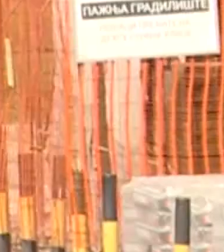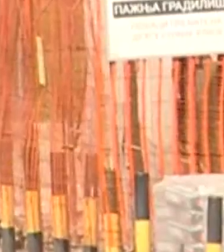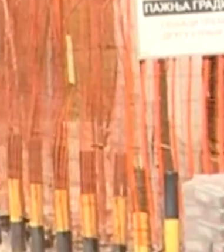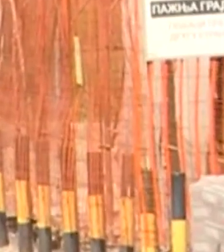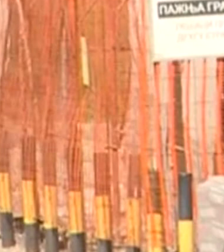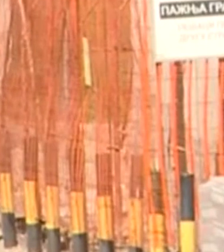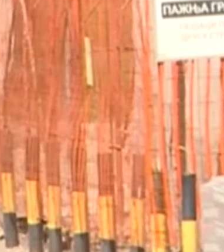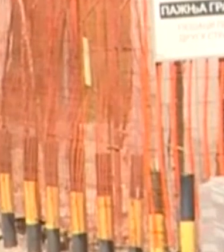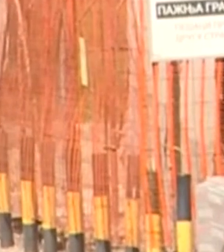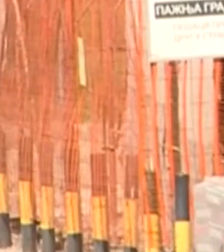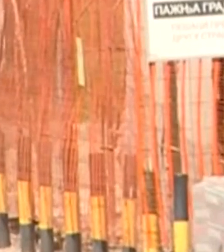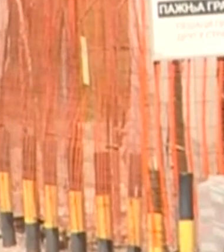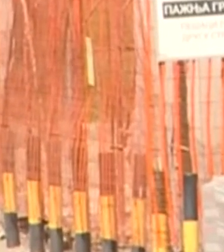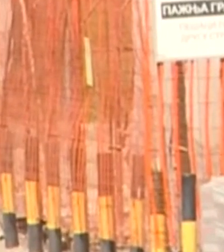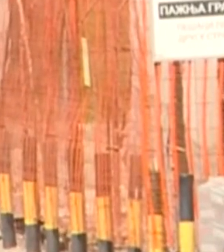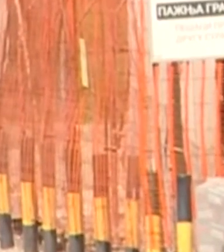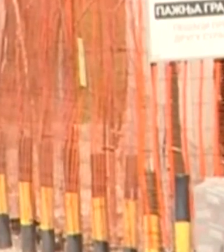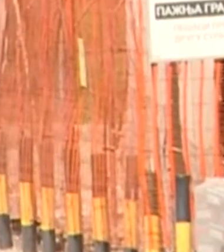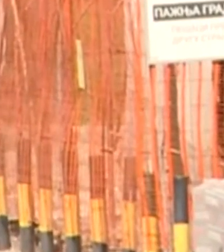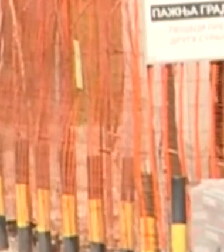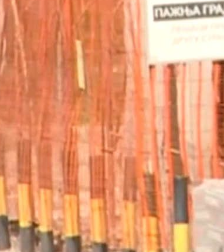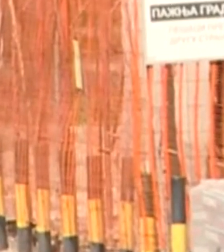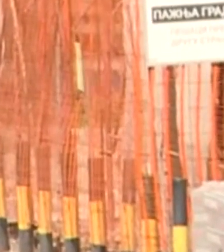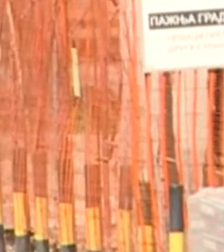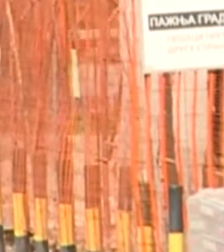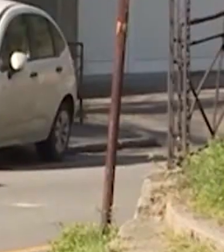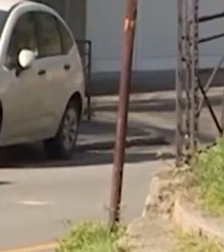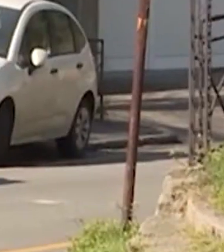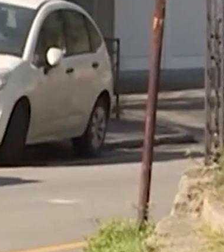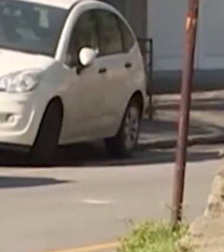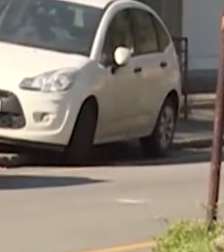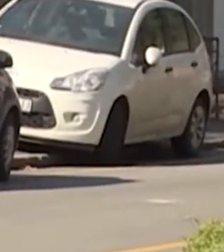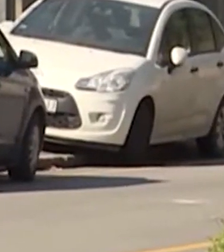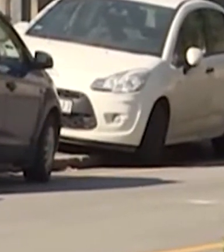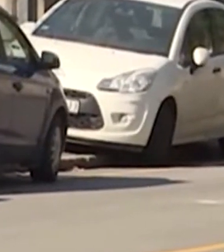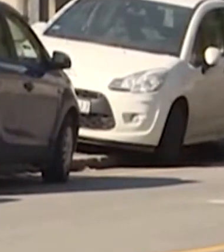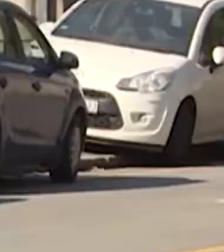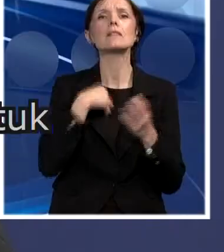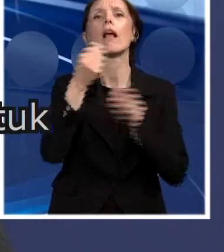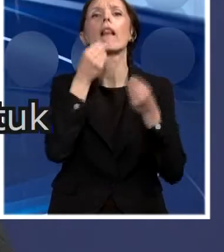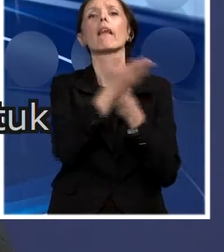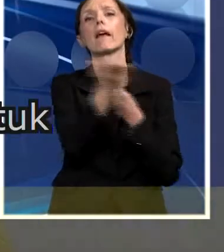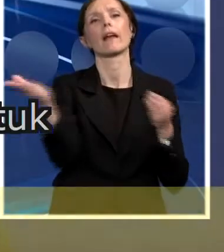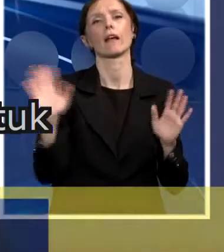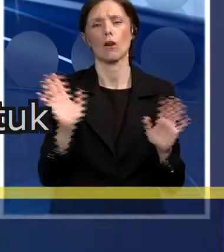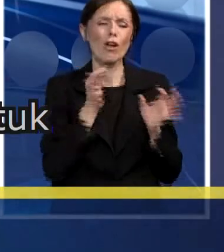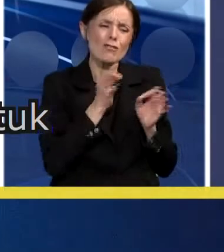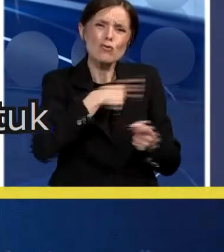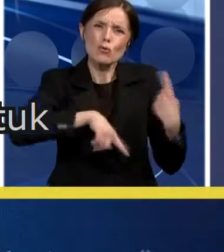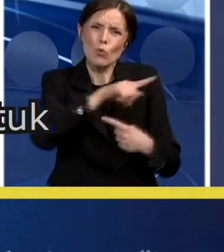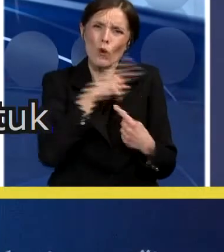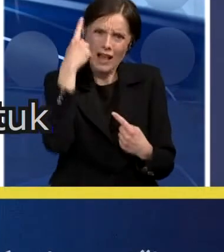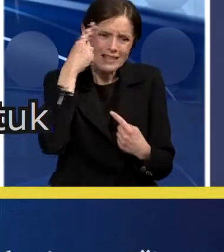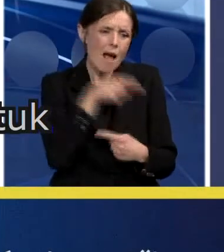szerint mindent megtesznek a legsúlyosabb állapotban lévő páciensek életének megmentéséért. Pacienti dobijaju